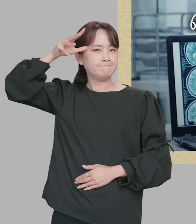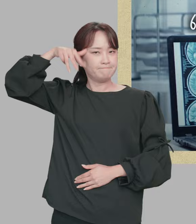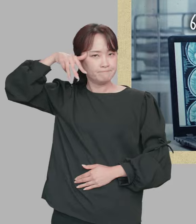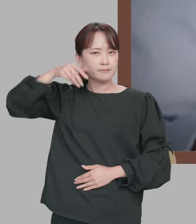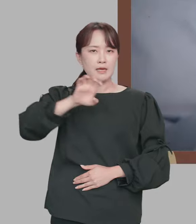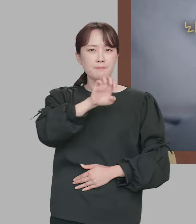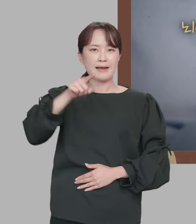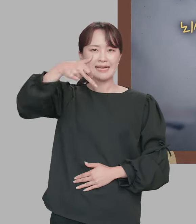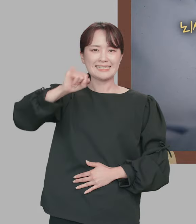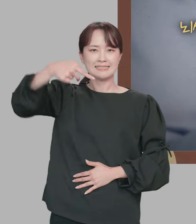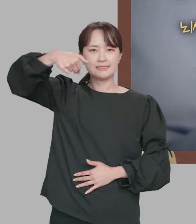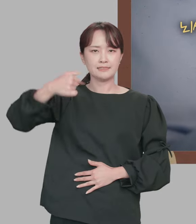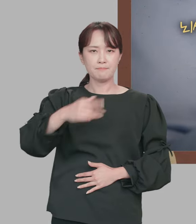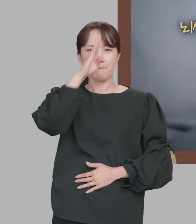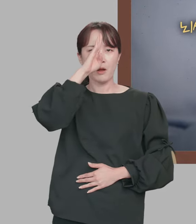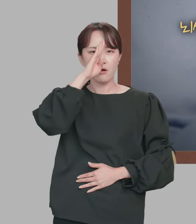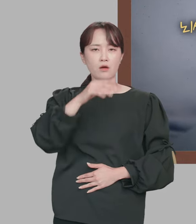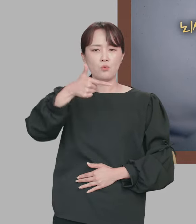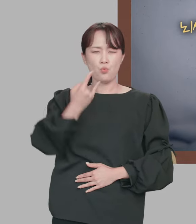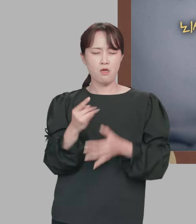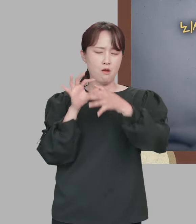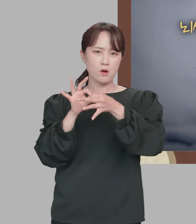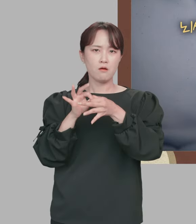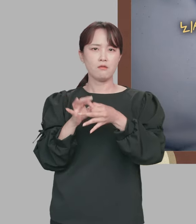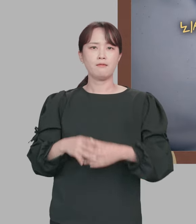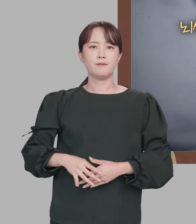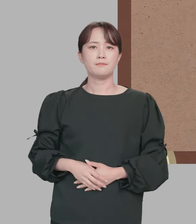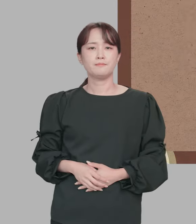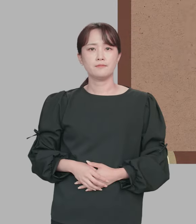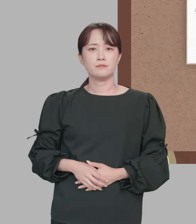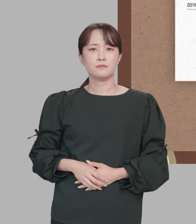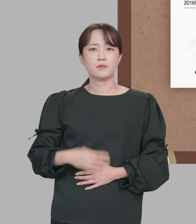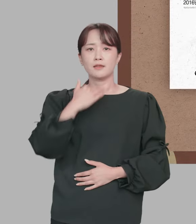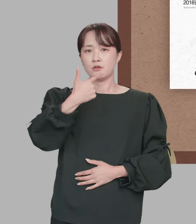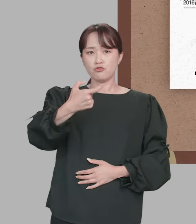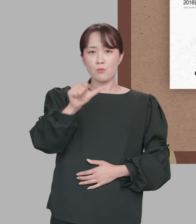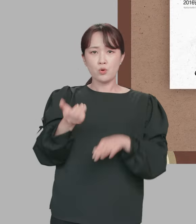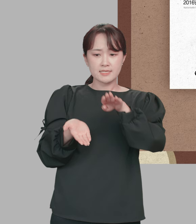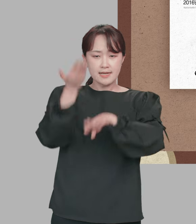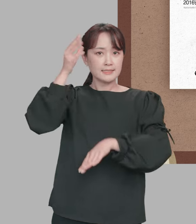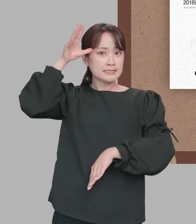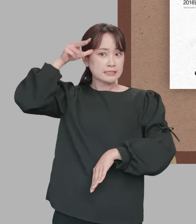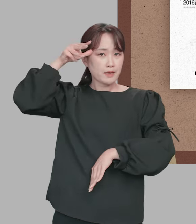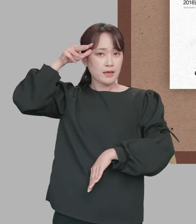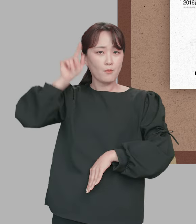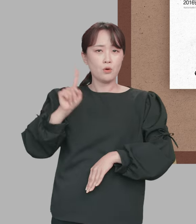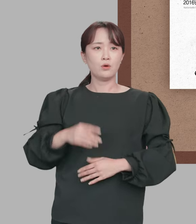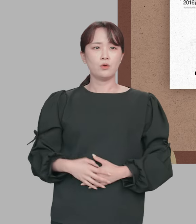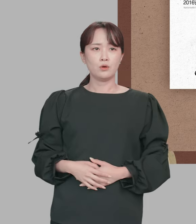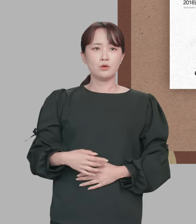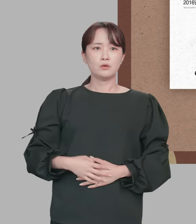치매, 파킨슨 병과 같은 뇌신경 질환 등을 꼽을 수 있는데요. 65세 이상 치매 환자는